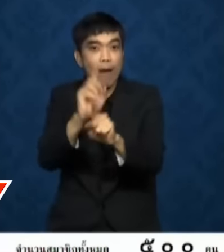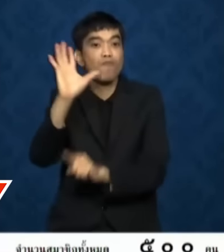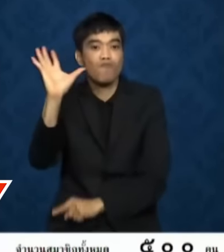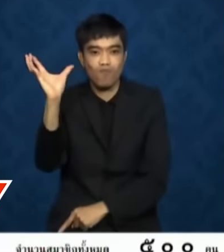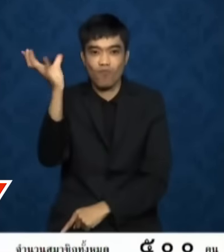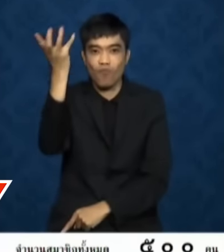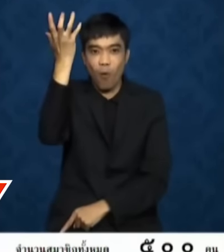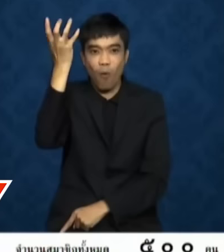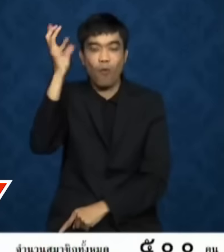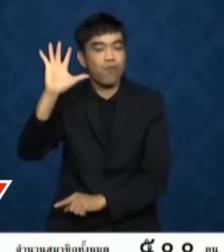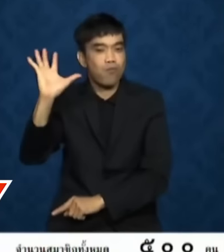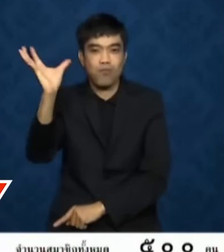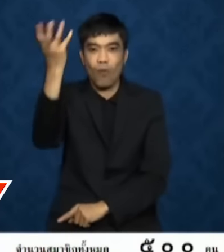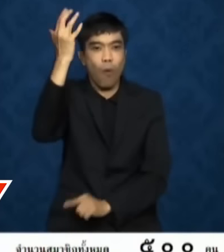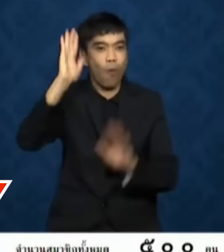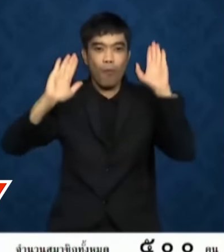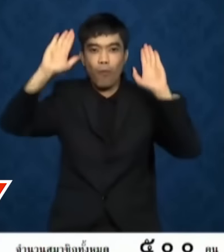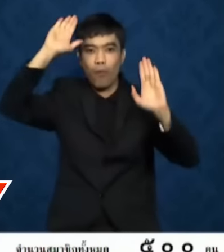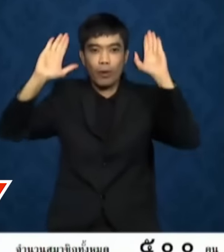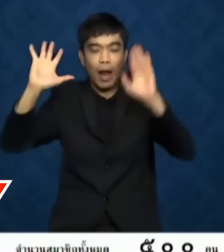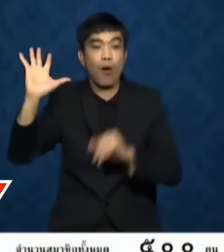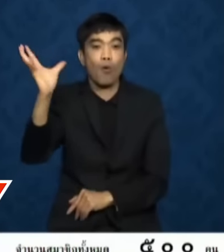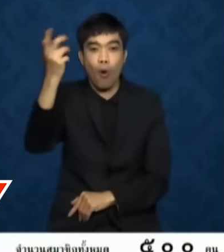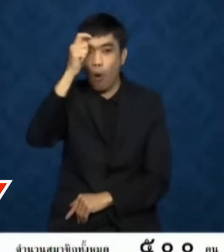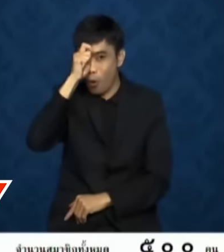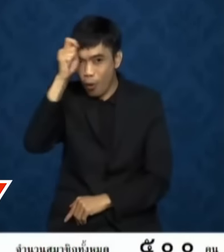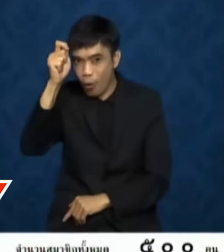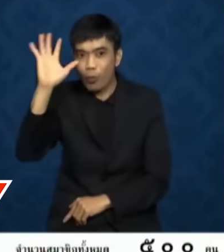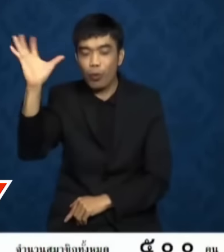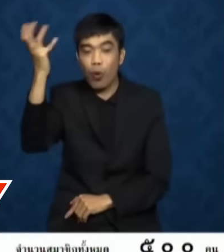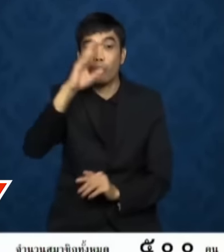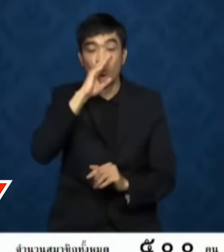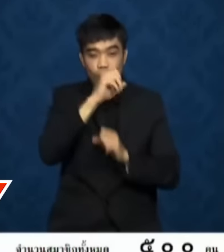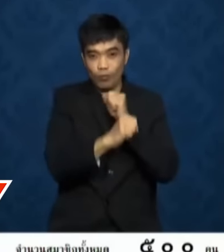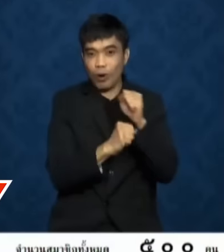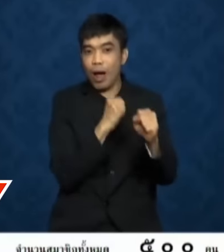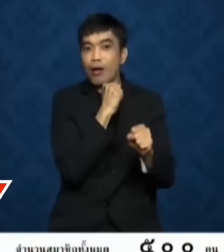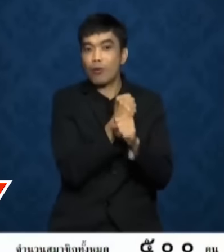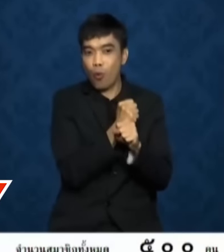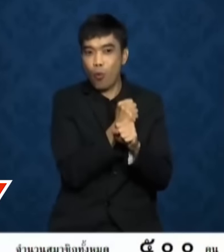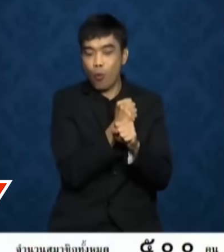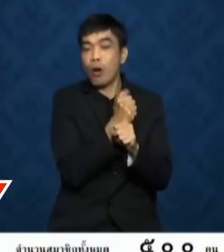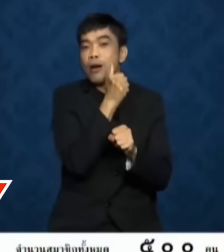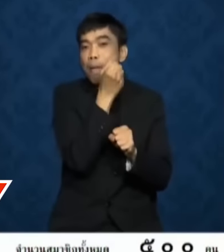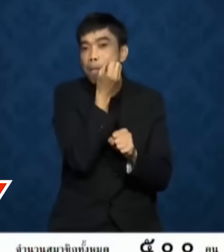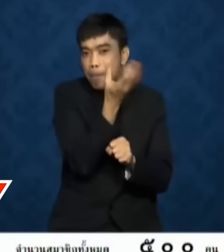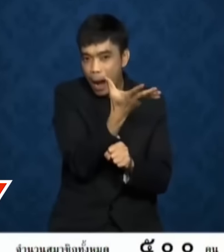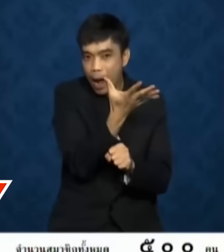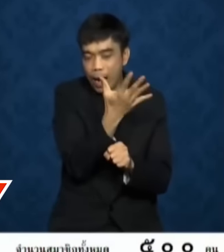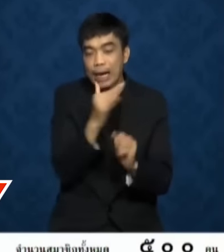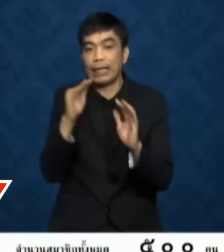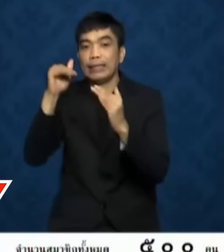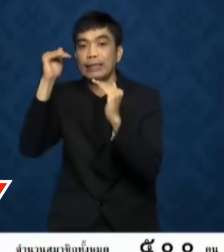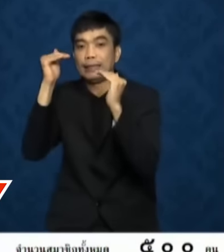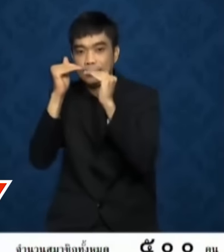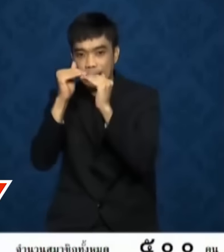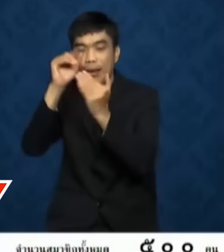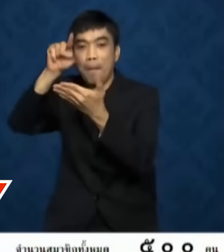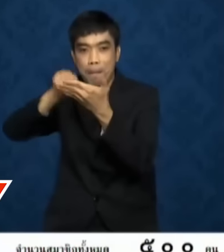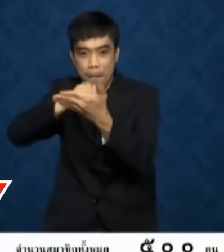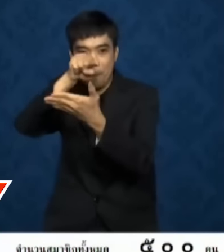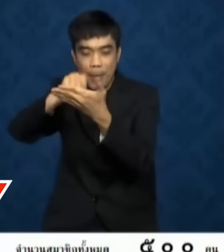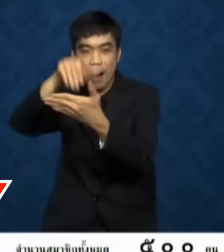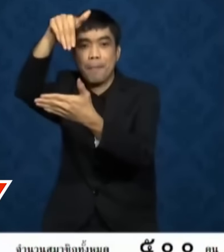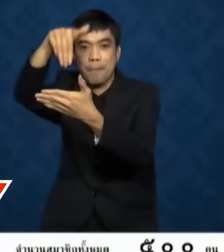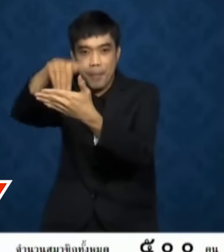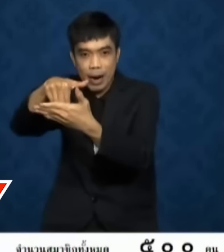าธิปไตยทั่วโลกก็มักจะมองว่าหากคุณมีอายุมากพอที่จะมีสิทธิ์ลงคะแนนเสียงเลือกตั้งคุณก็ถือว่ามีอายุมากพ